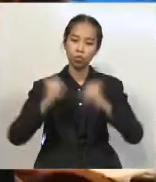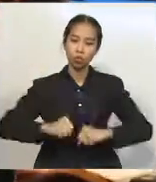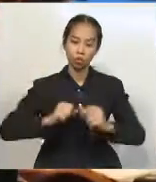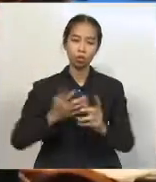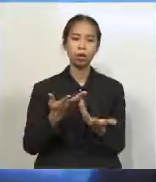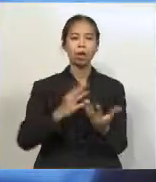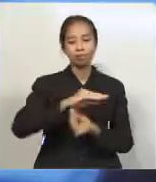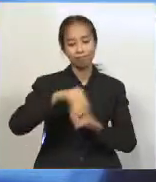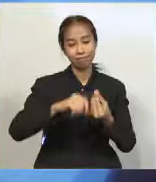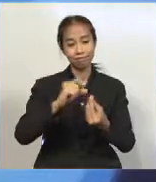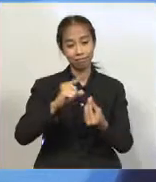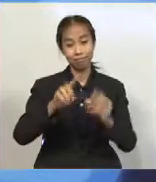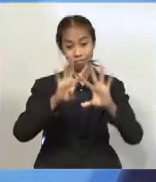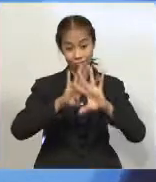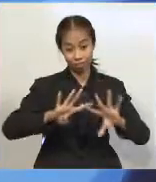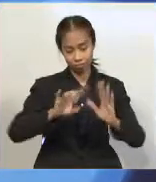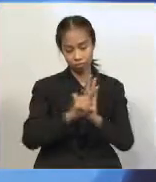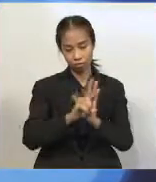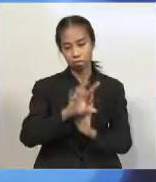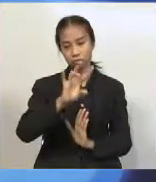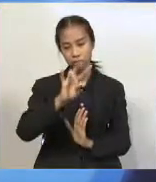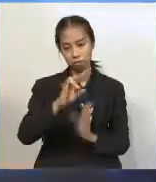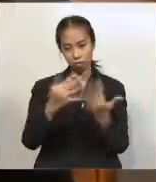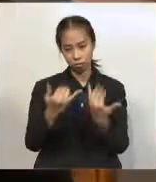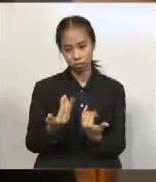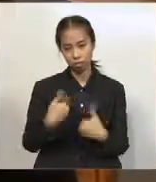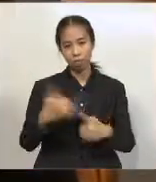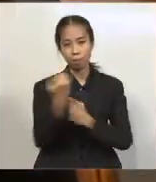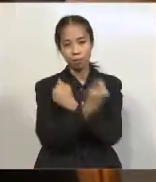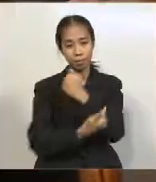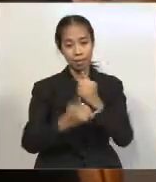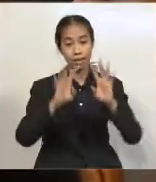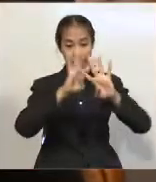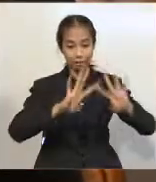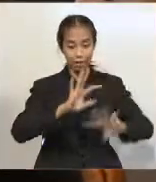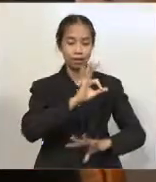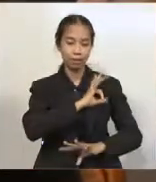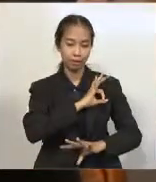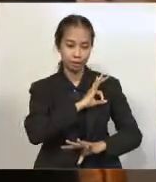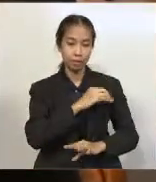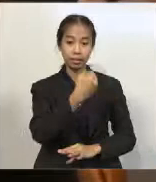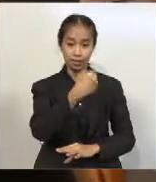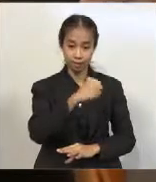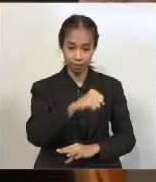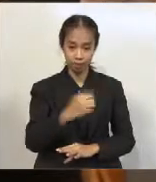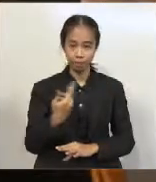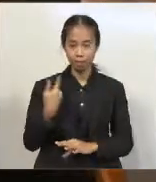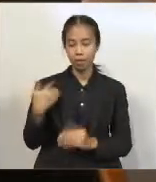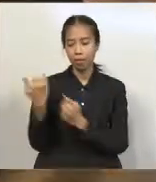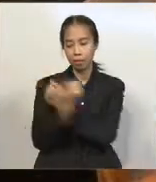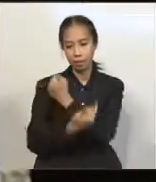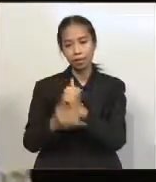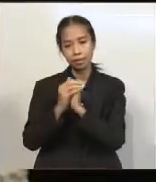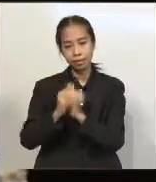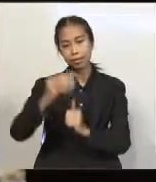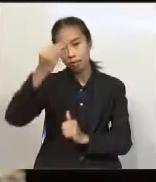ระดับภูมิภาคหรืออาเซบครั้งที่7มีสมาชิกอาเซียน10ประเทศและอีก6ประเทศคู่เจรจาได้แก่จีน